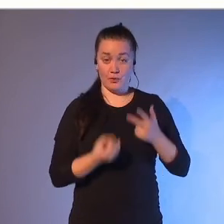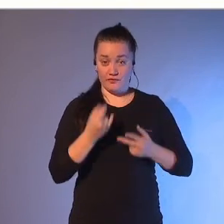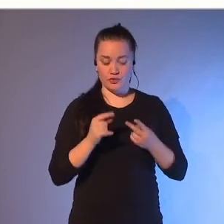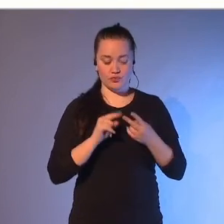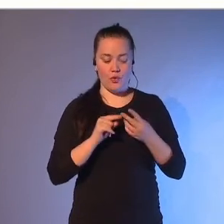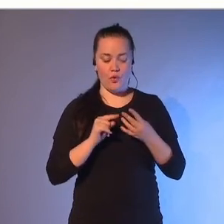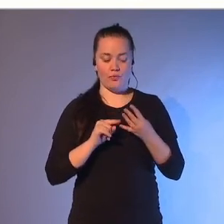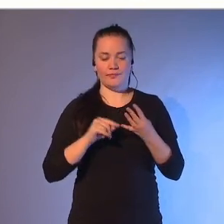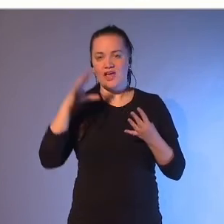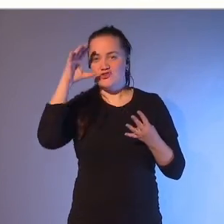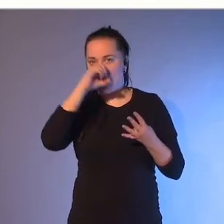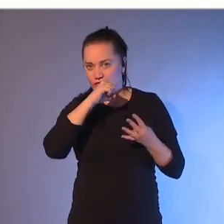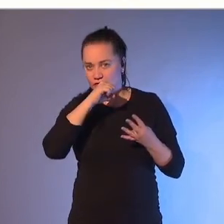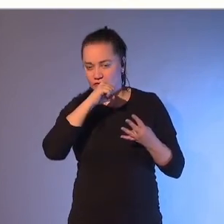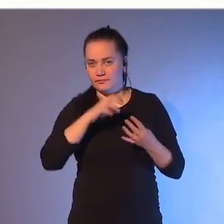søvn.